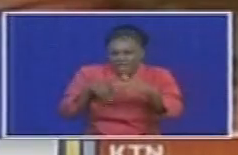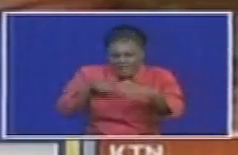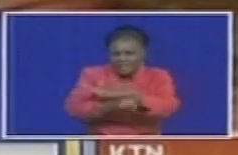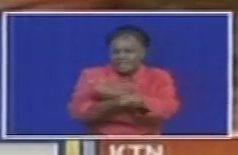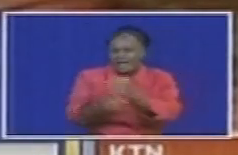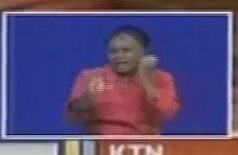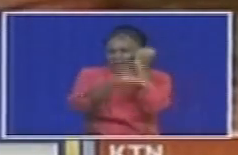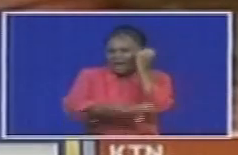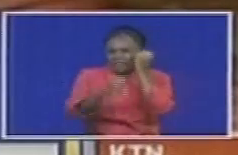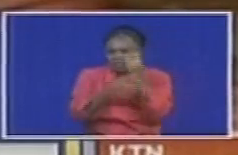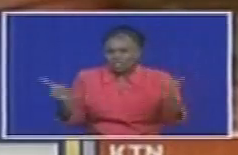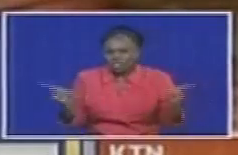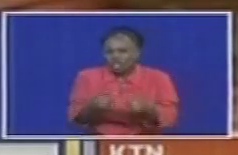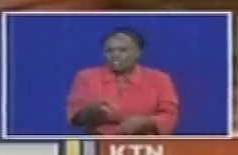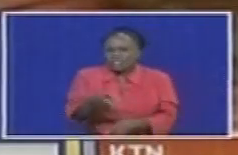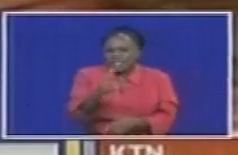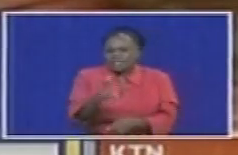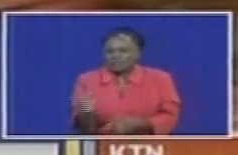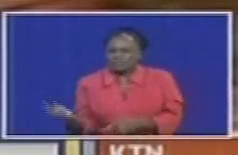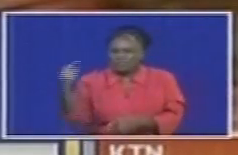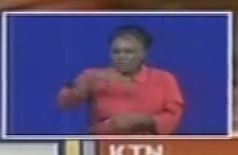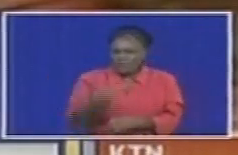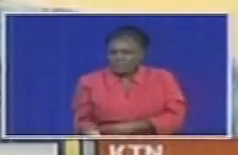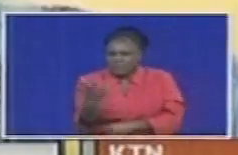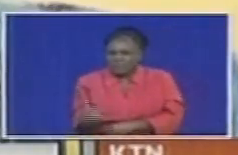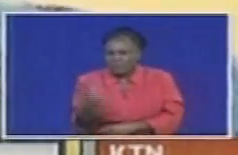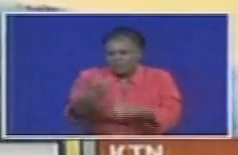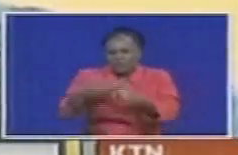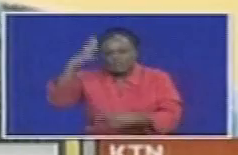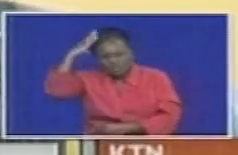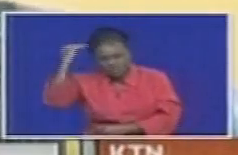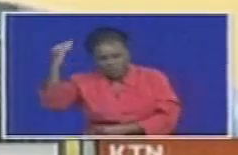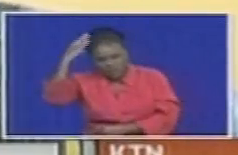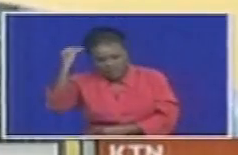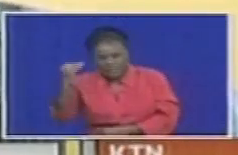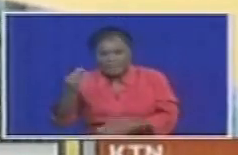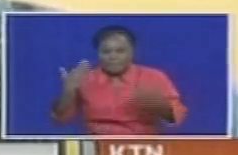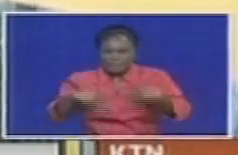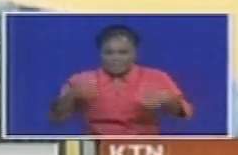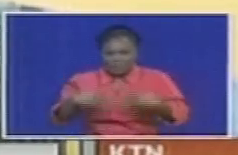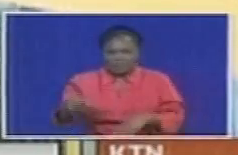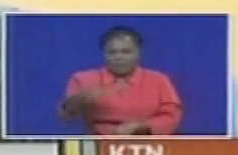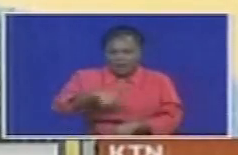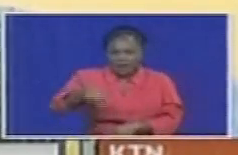na kuingiza vilipuzi kutoka taifa jirani la Somalia. Our people are being harmed